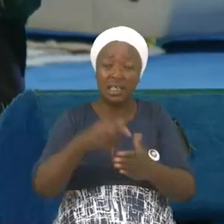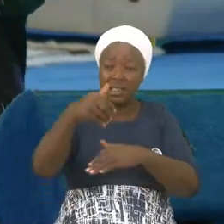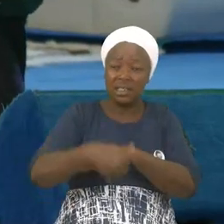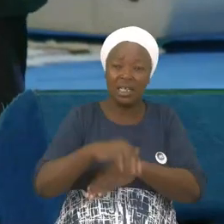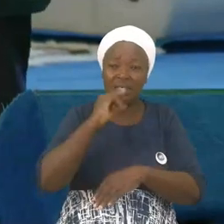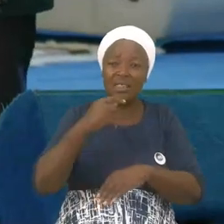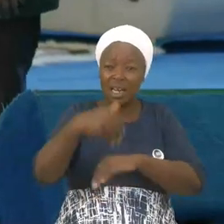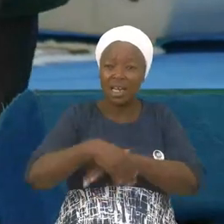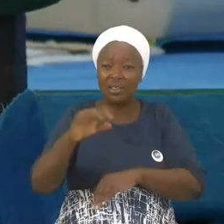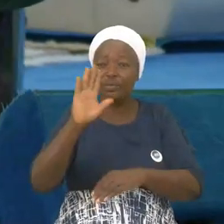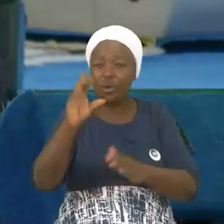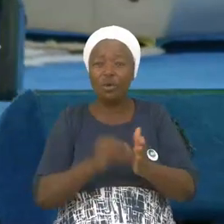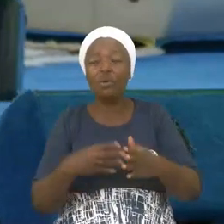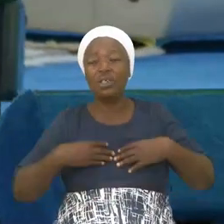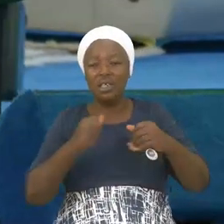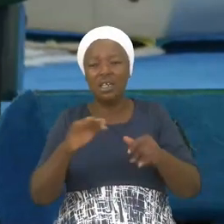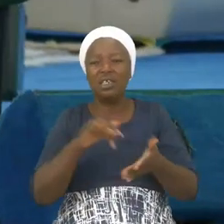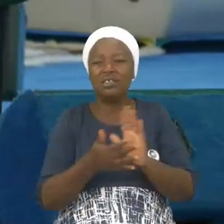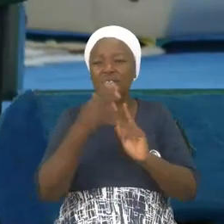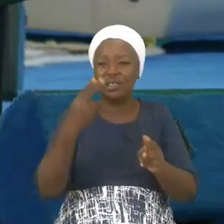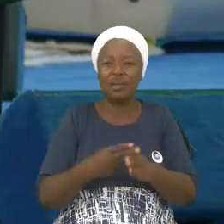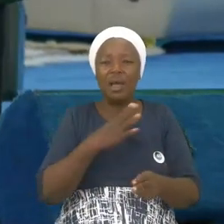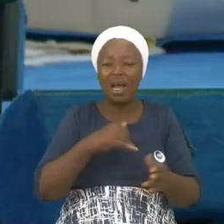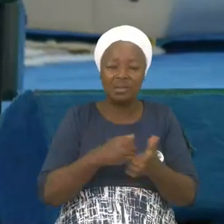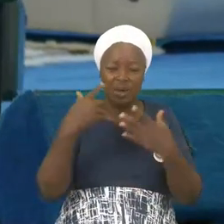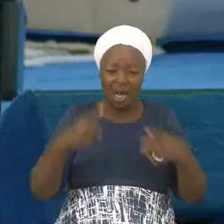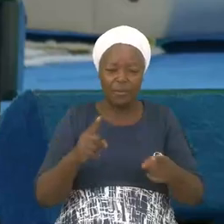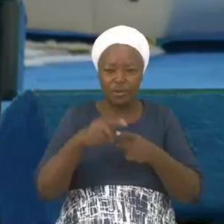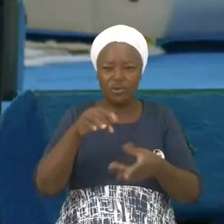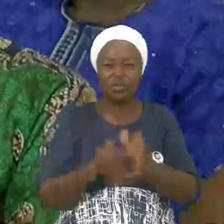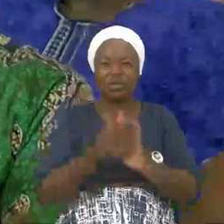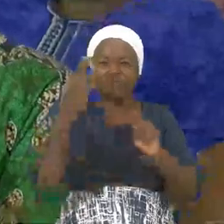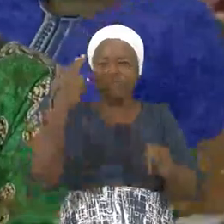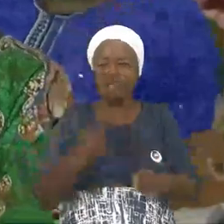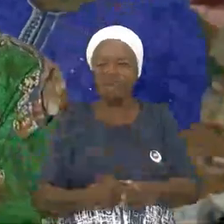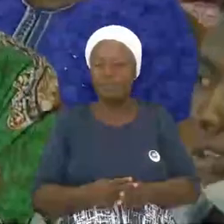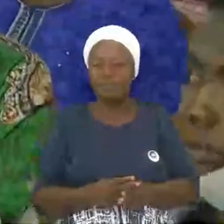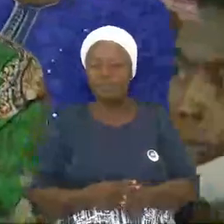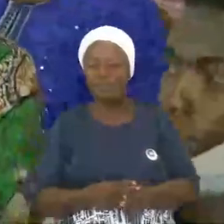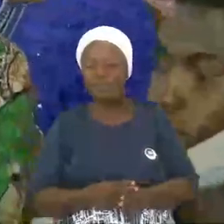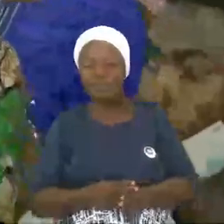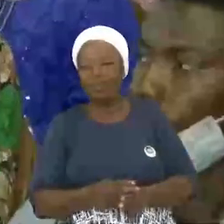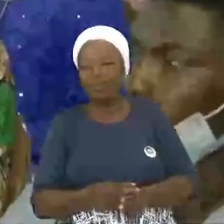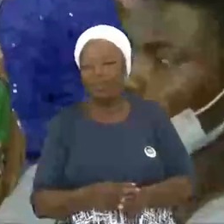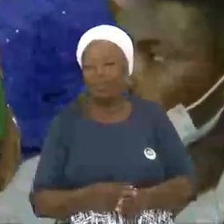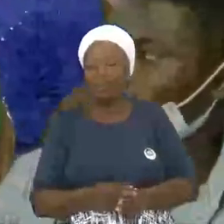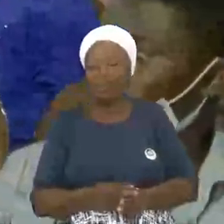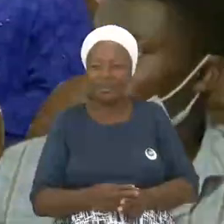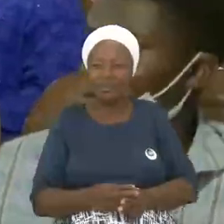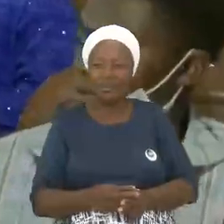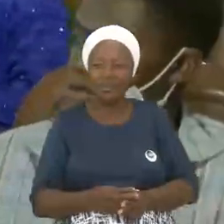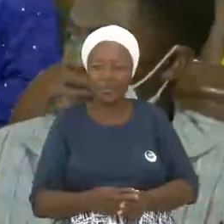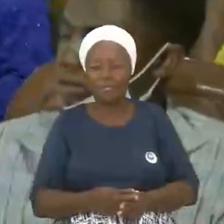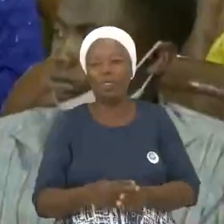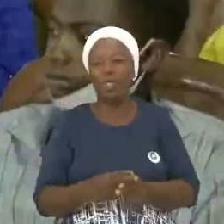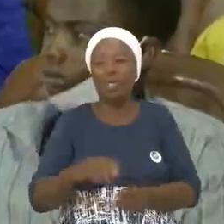as cette liberté ce soir. C'est la soirée de guérison et ça va arriver